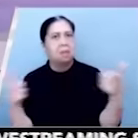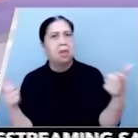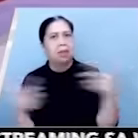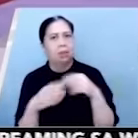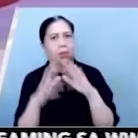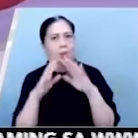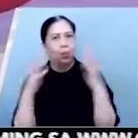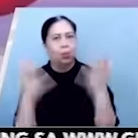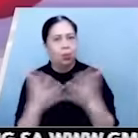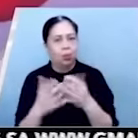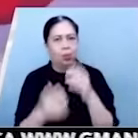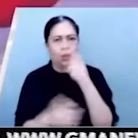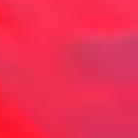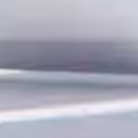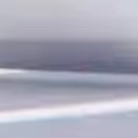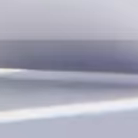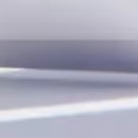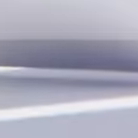Kuya Kim, ano na?